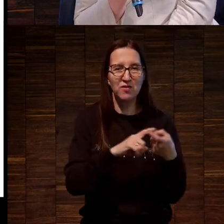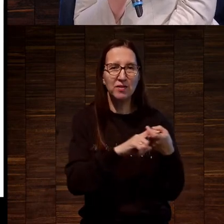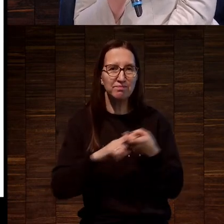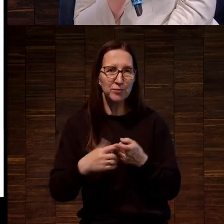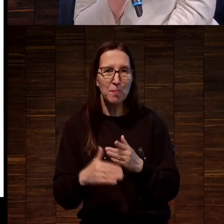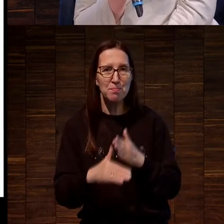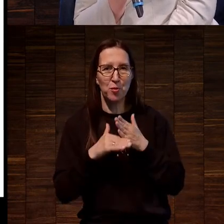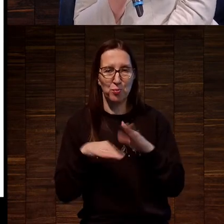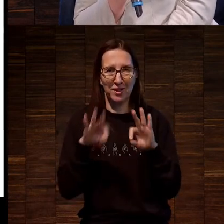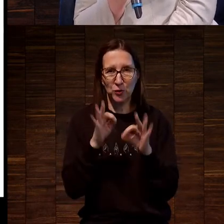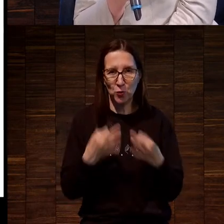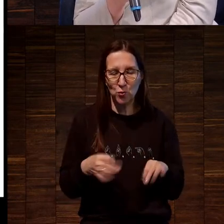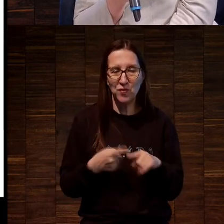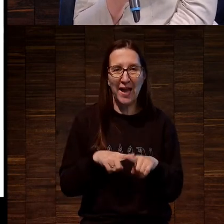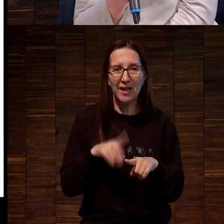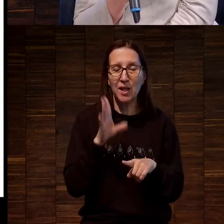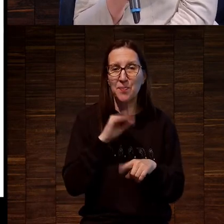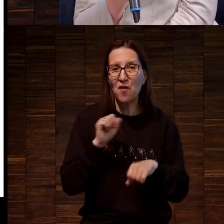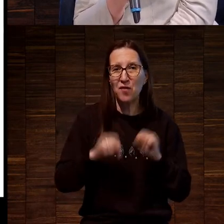возможность